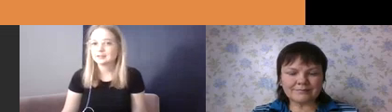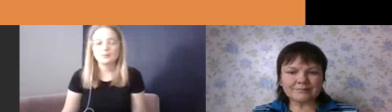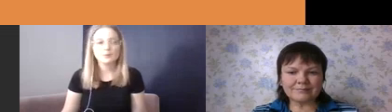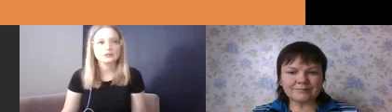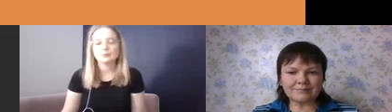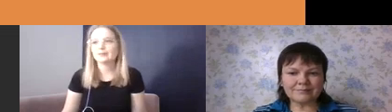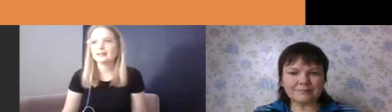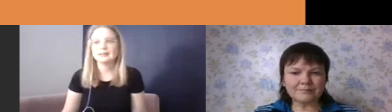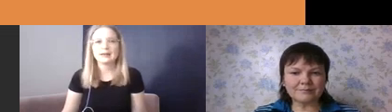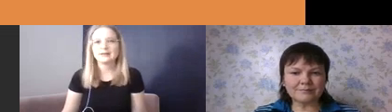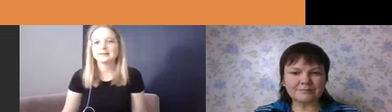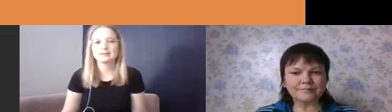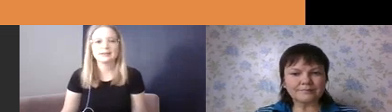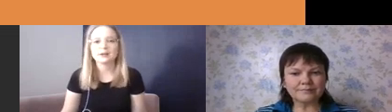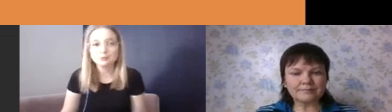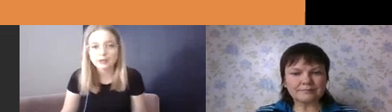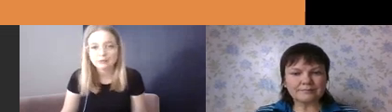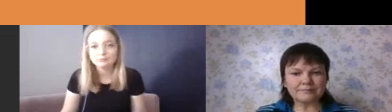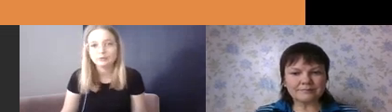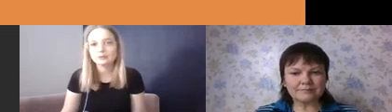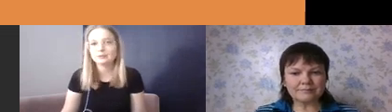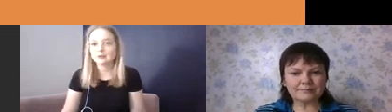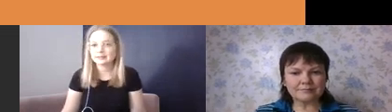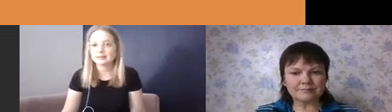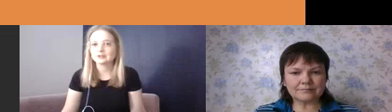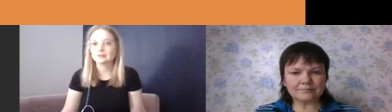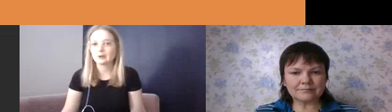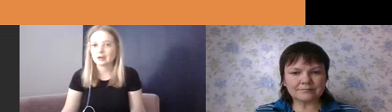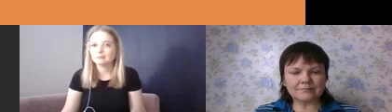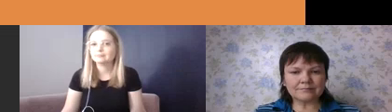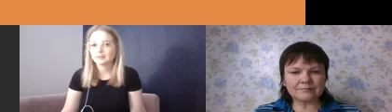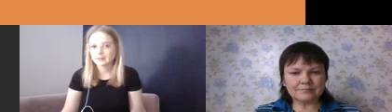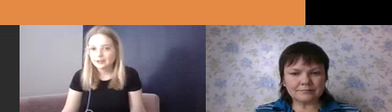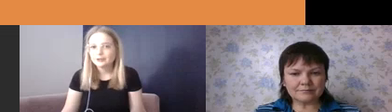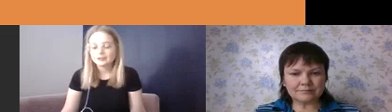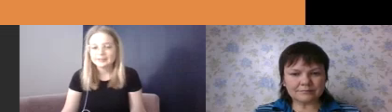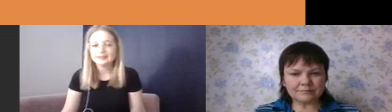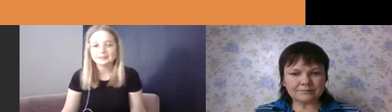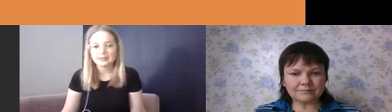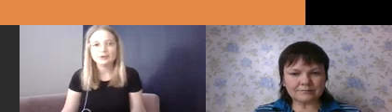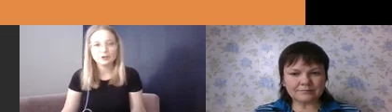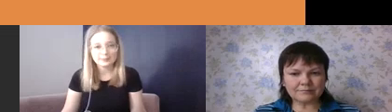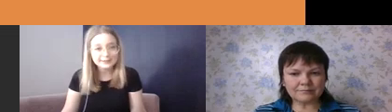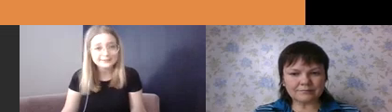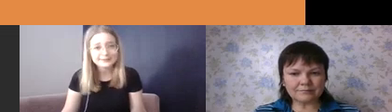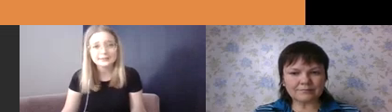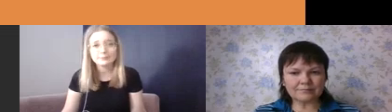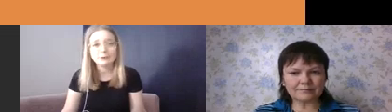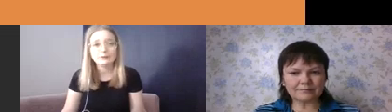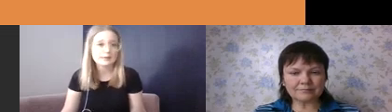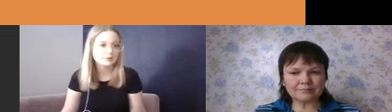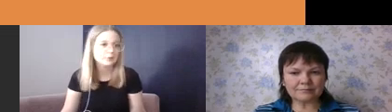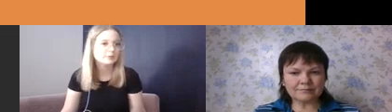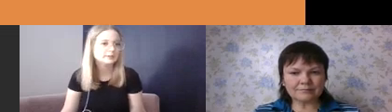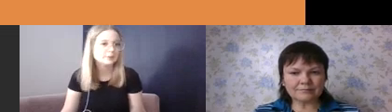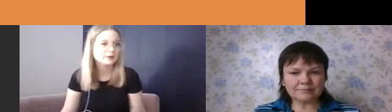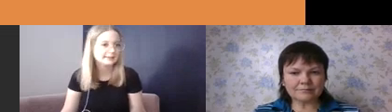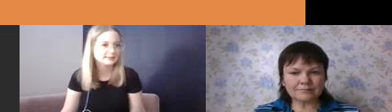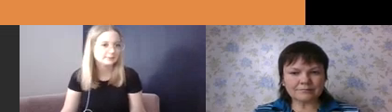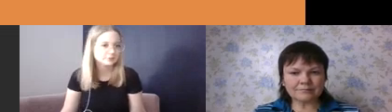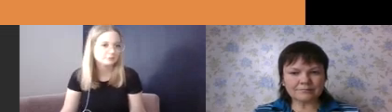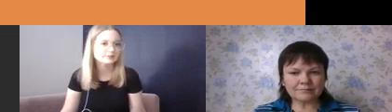eelteadmised. Samamoodi, kui ma valin näiteks reaalsuuna, mul on matemaatikas võibolla, ütleme nii, et rohkem aineid ja mul läheb